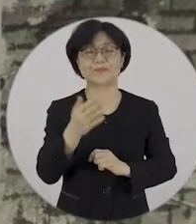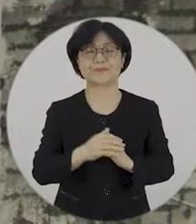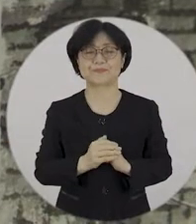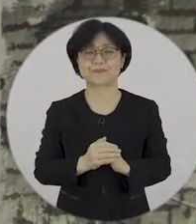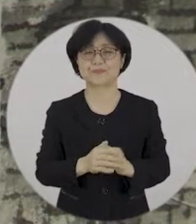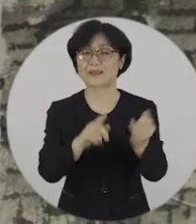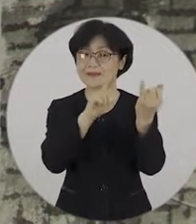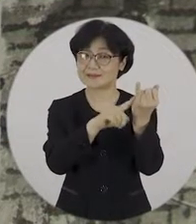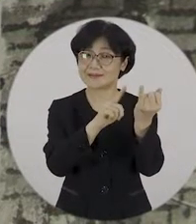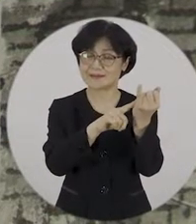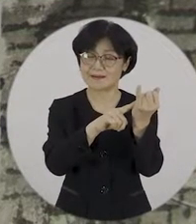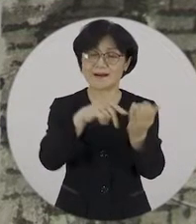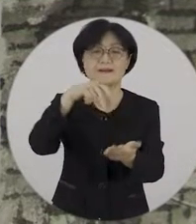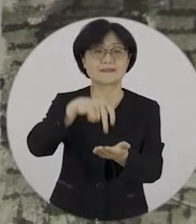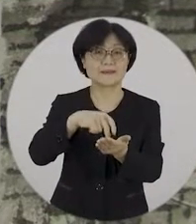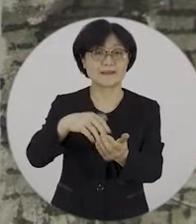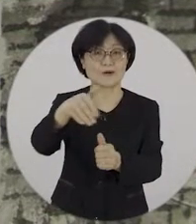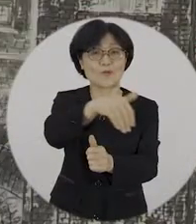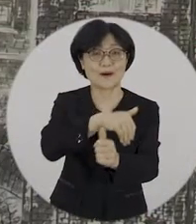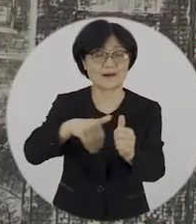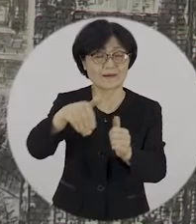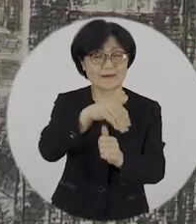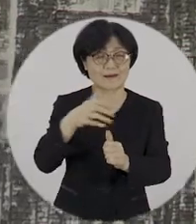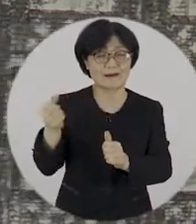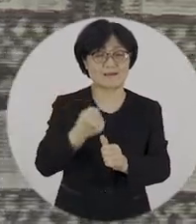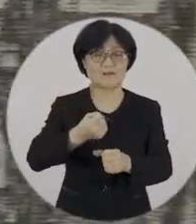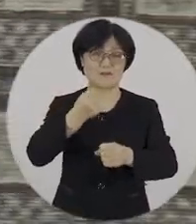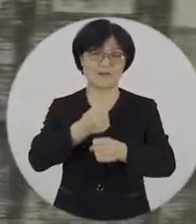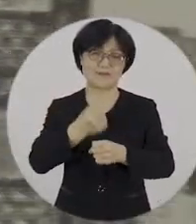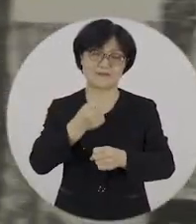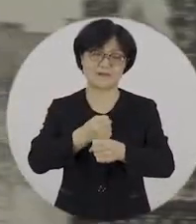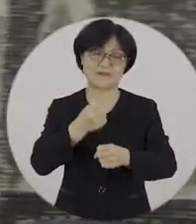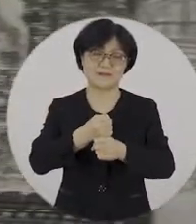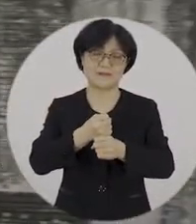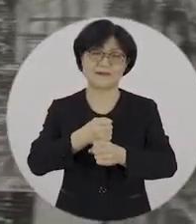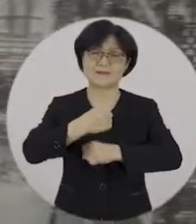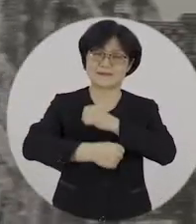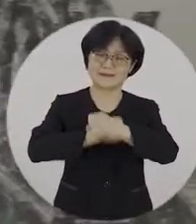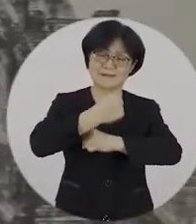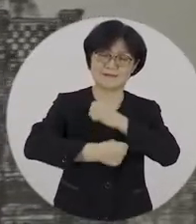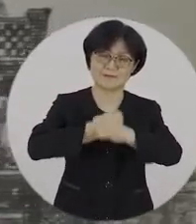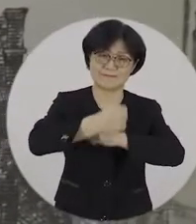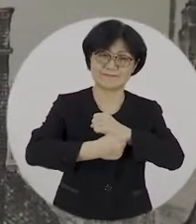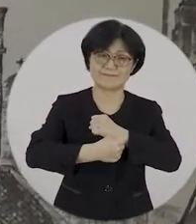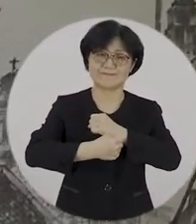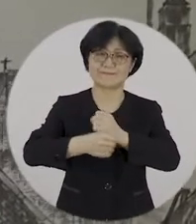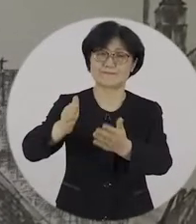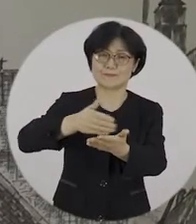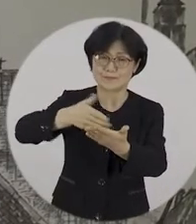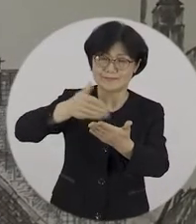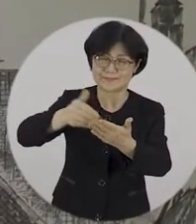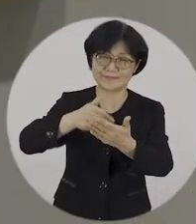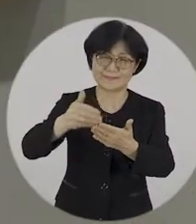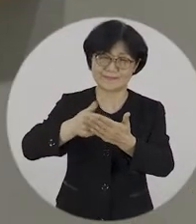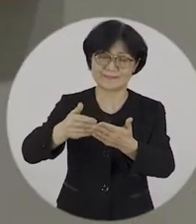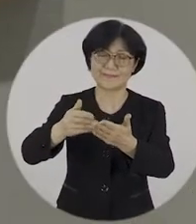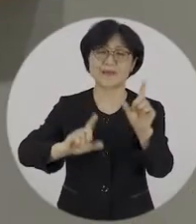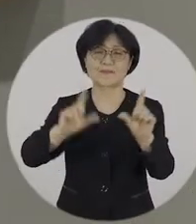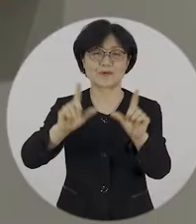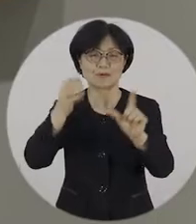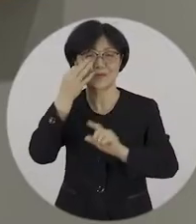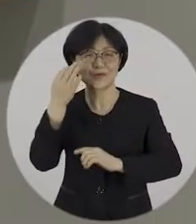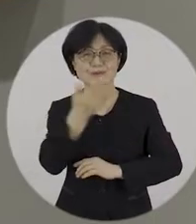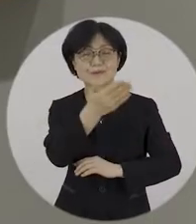의미를 담고 있습니다 작가는 작가가 전 환경을 중심으로 작품 활동을 전개하며 자유롭게 확정한